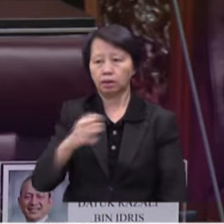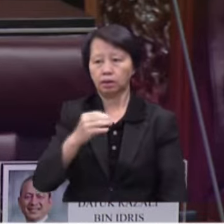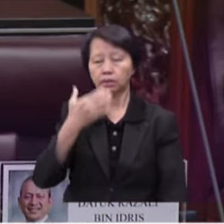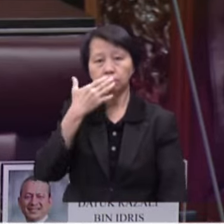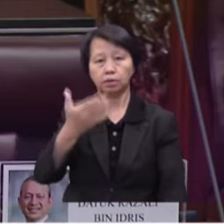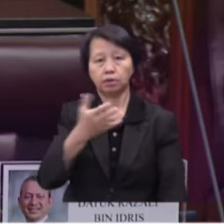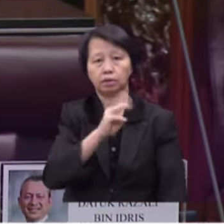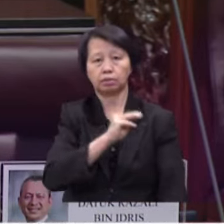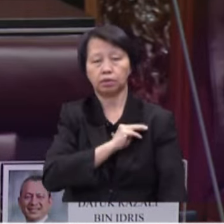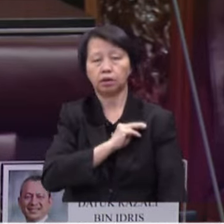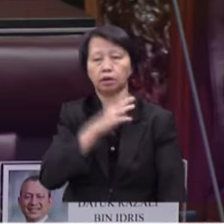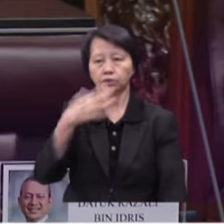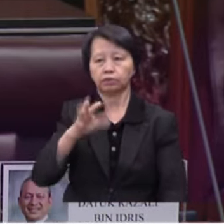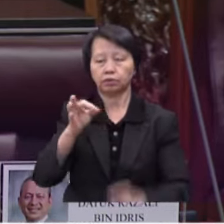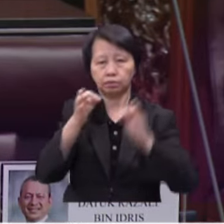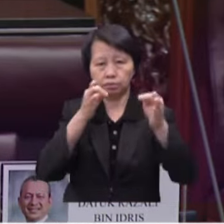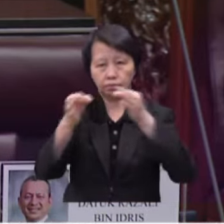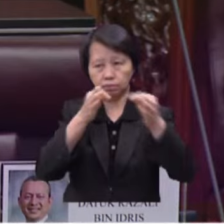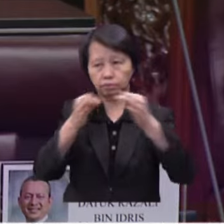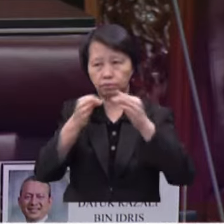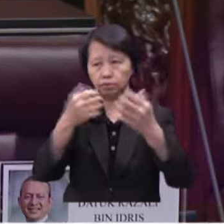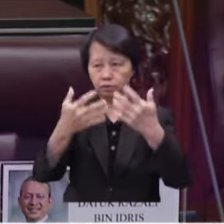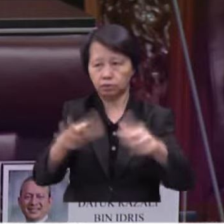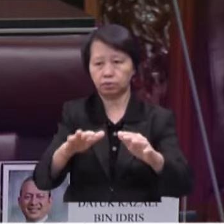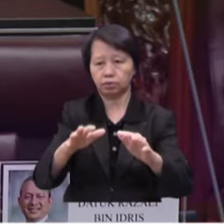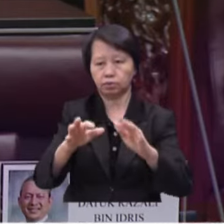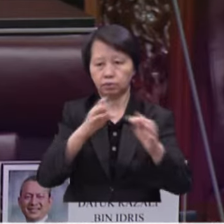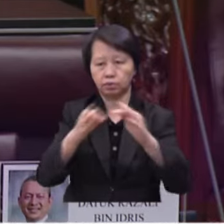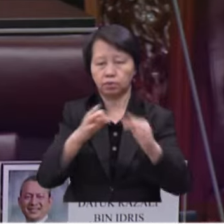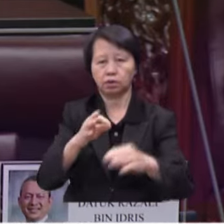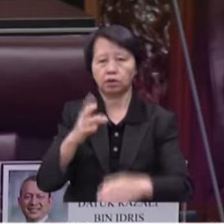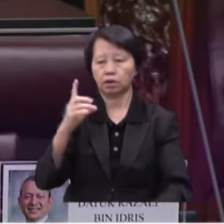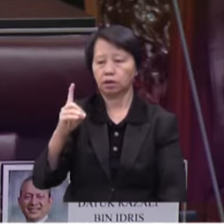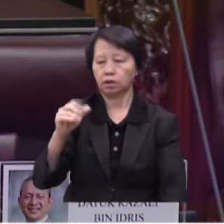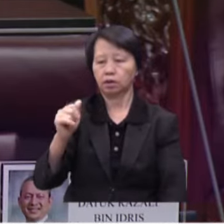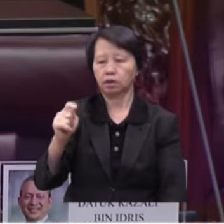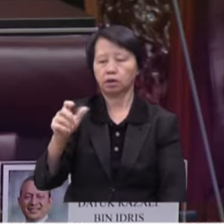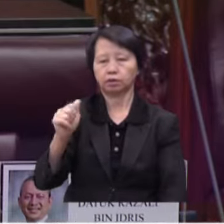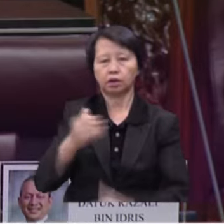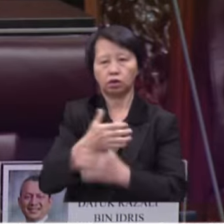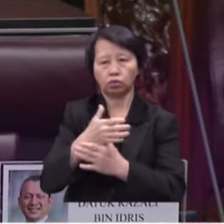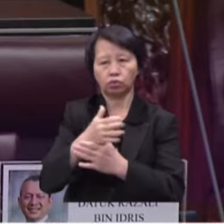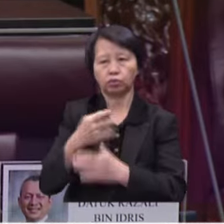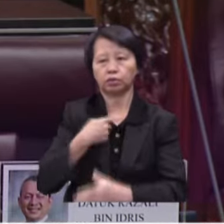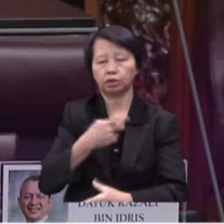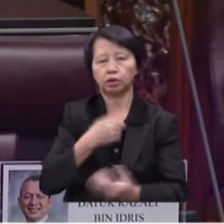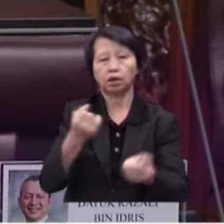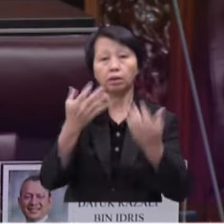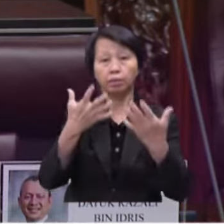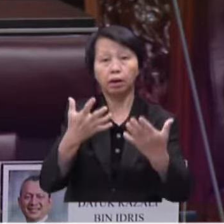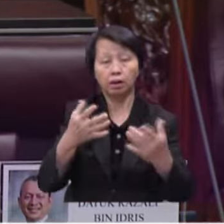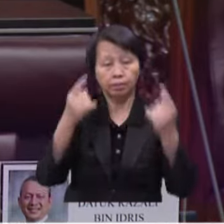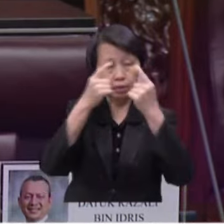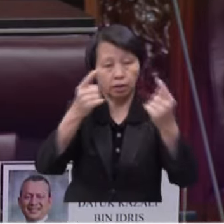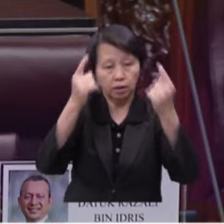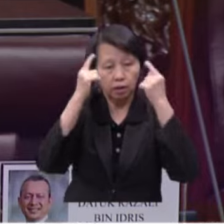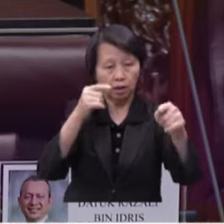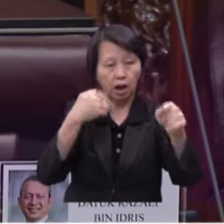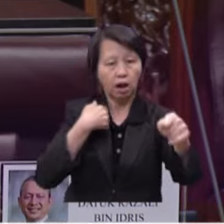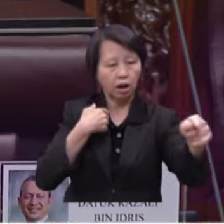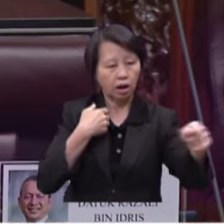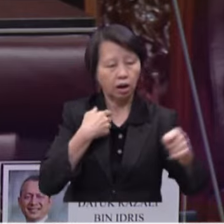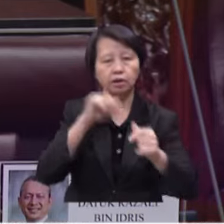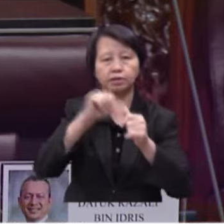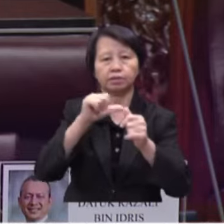menteri telah menjelaskan beberapa data kongsi dengan kita berapa graduhan yang kita ada